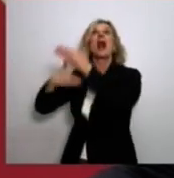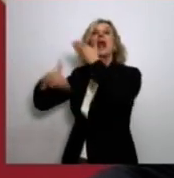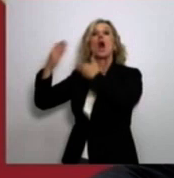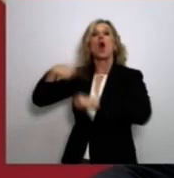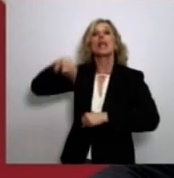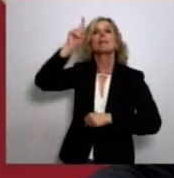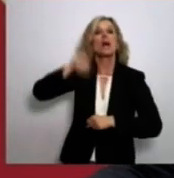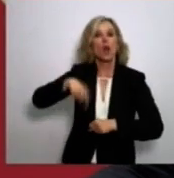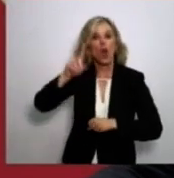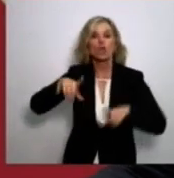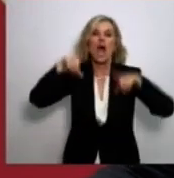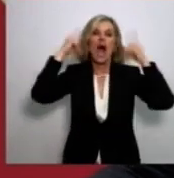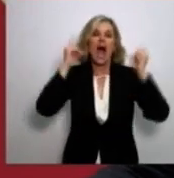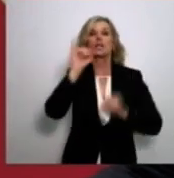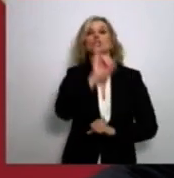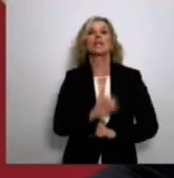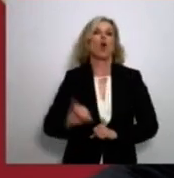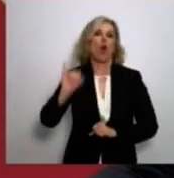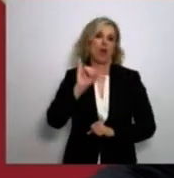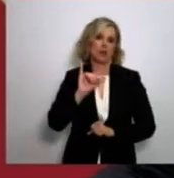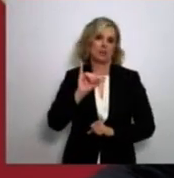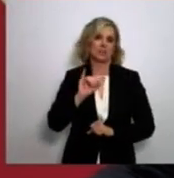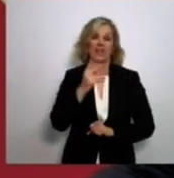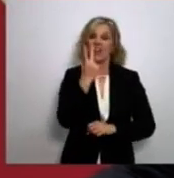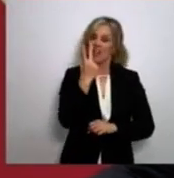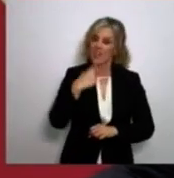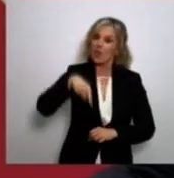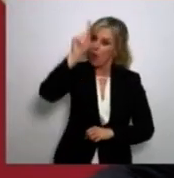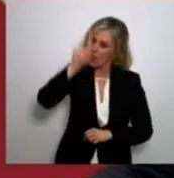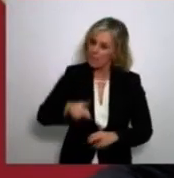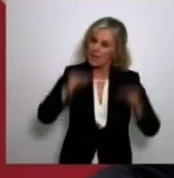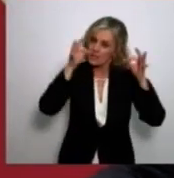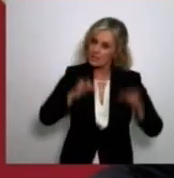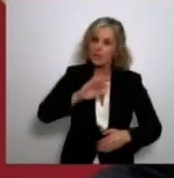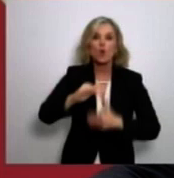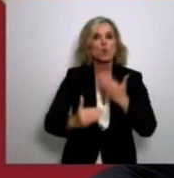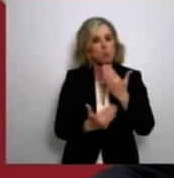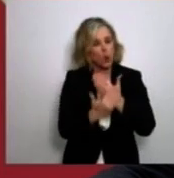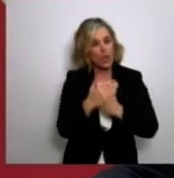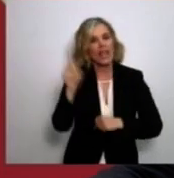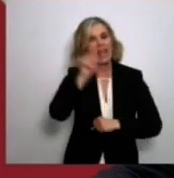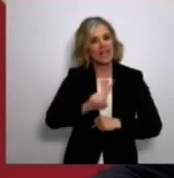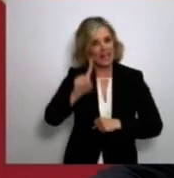του Θεολόγου. Και οι δύο είναι μέρες εμβληματικές. Ψηφίστε πρωί-πρωί και πηγαίνετε στην εκκλησία.